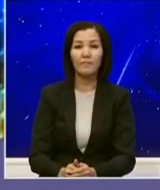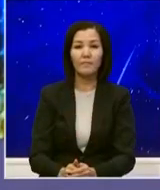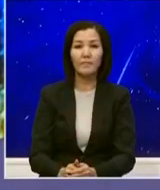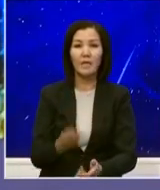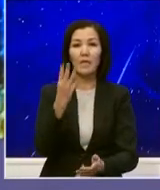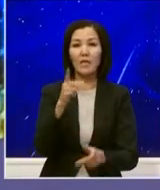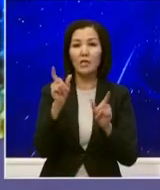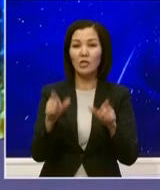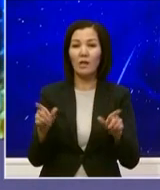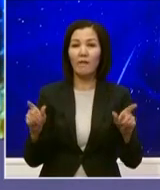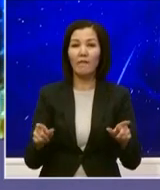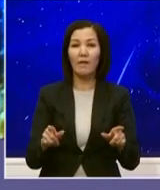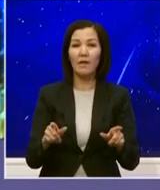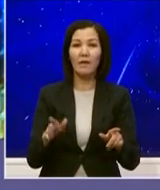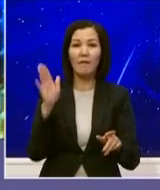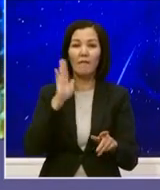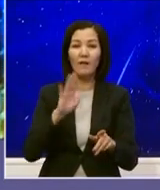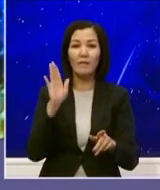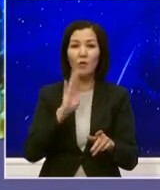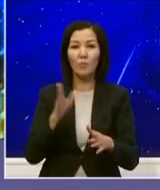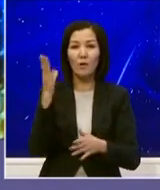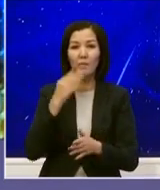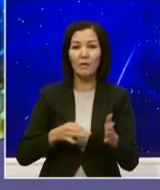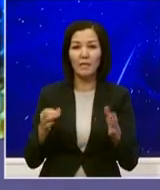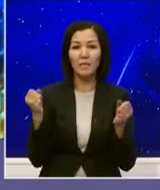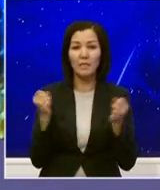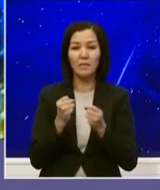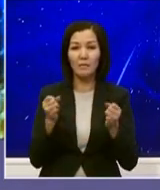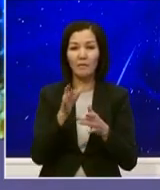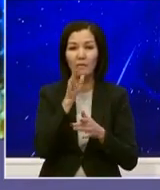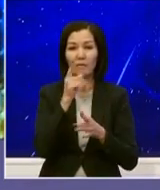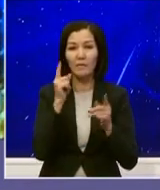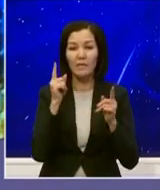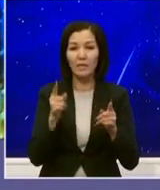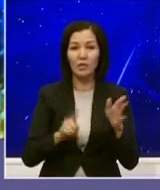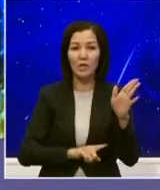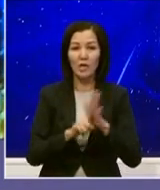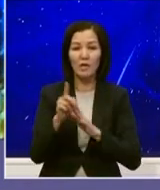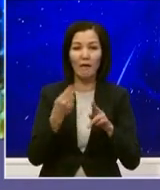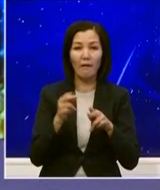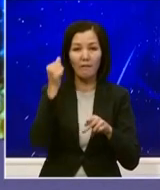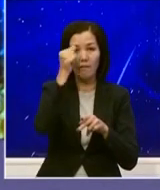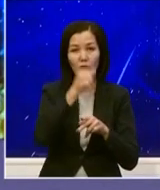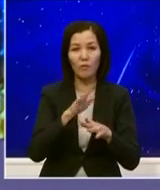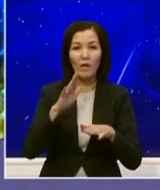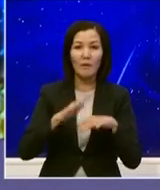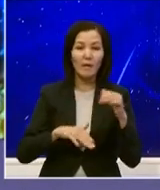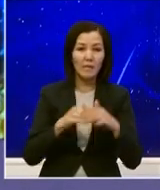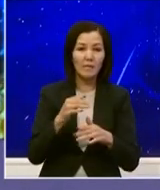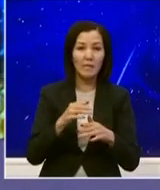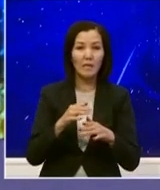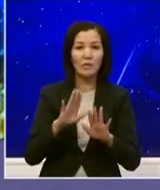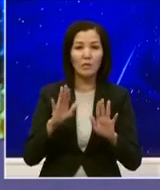Три человека погибли на водоемах Алматинской области в зимний период с начала текущего года. Как показывает практика, несчастные случаи происходят